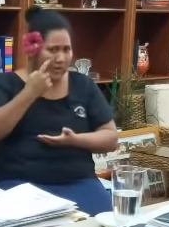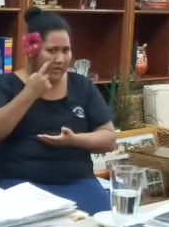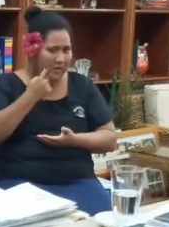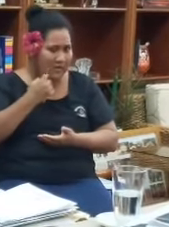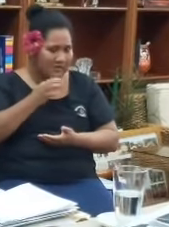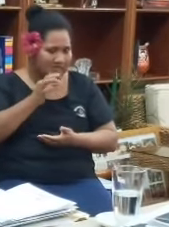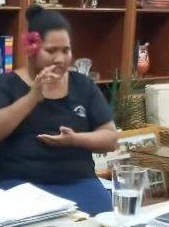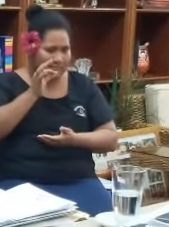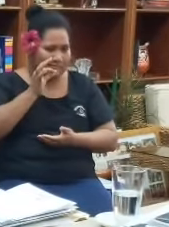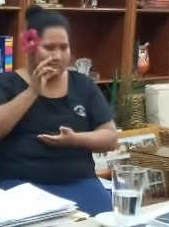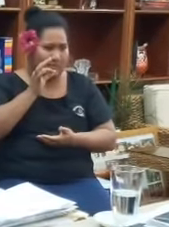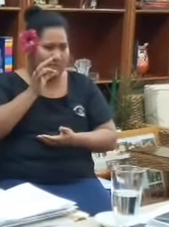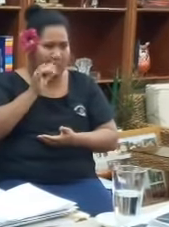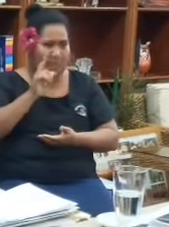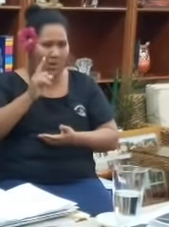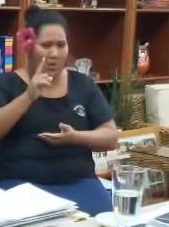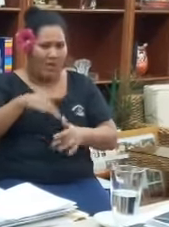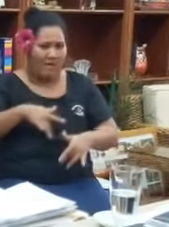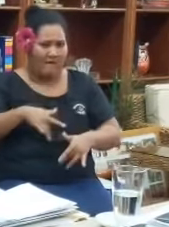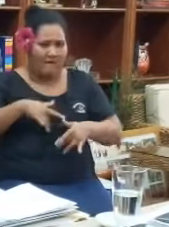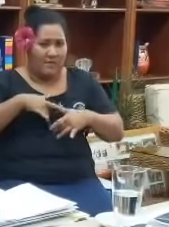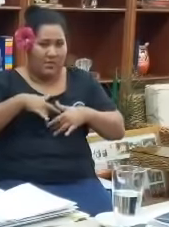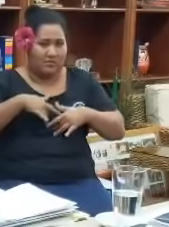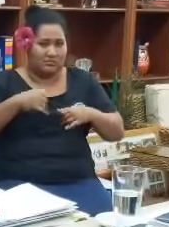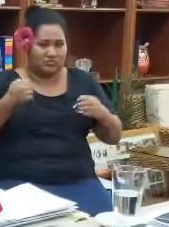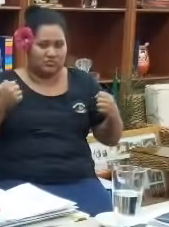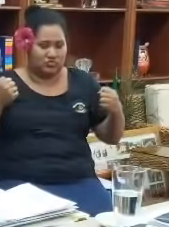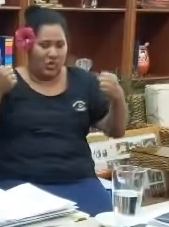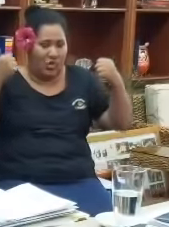pete la ngona ese malus ese vole pe o koriaka